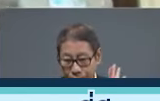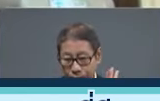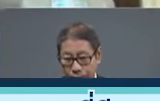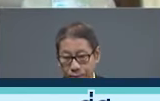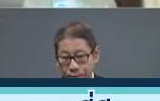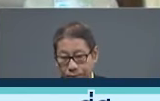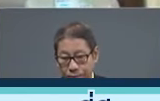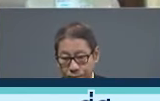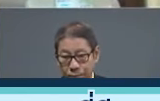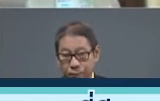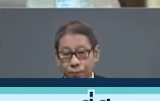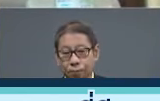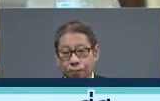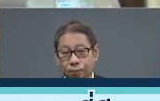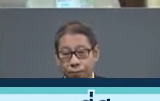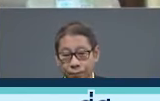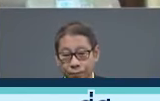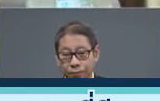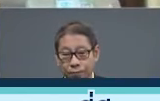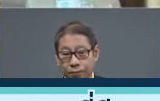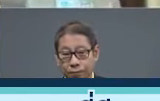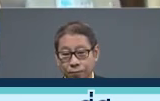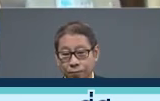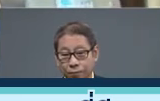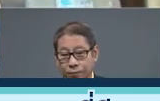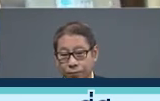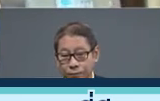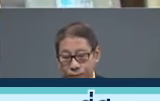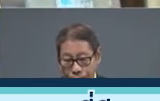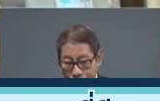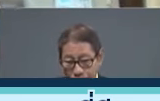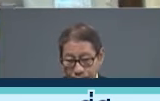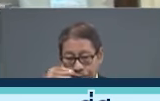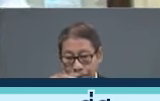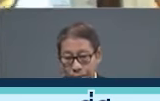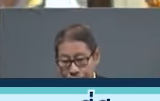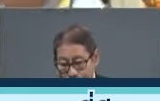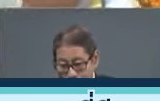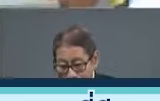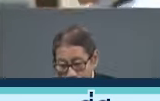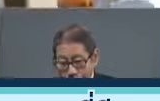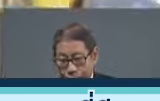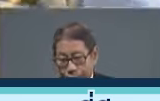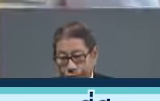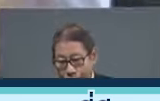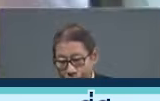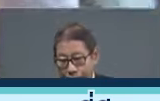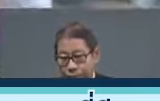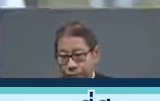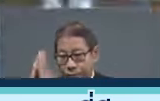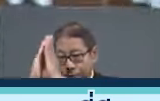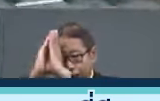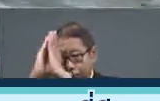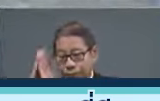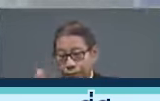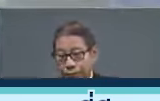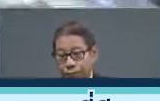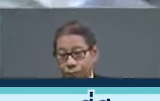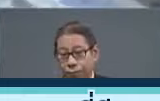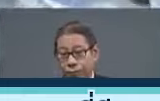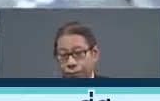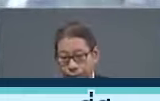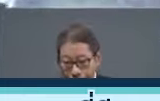พระบาทสมเด็จพระเจ้าอยู่หัวเนื่องในโอกาสพระราชพิธีมหามงคลเฉลิมพระชนมพรรษาครบรอบ28กรกฎาค